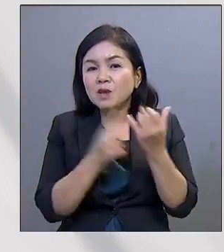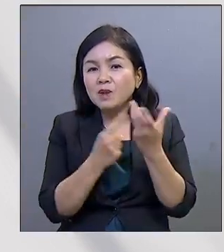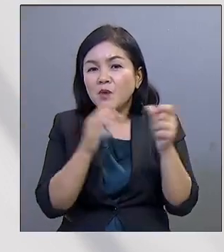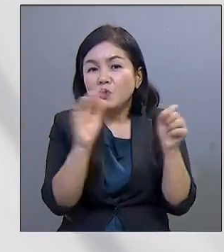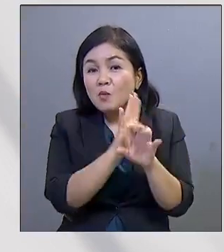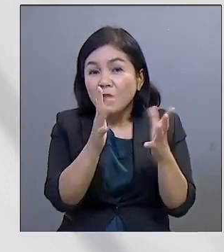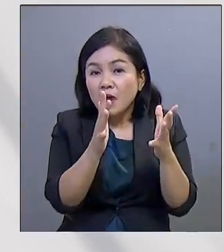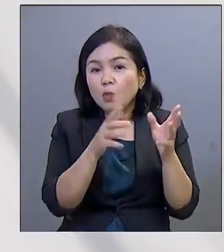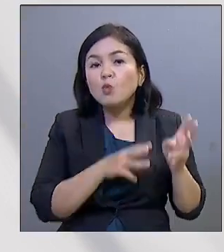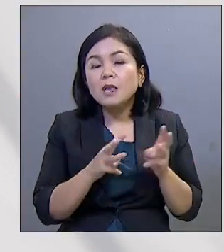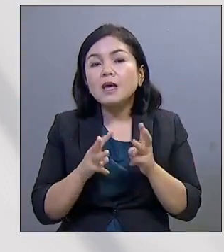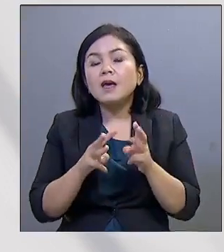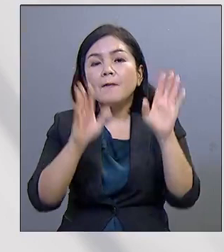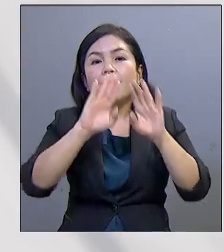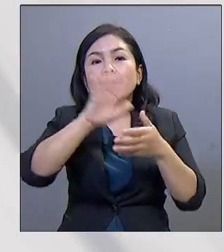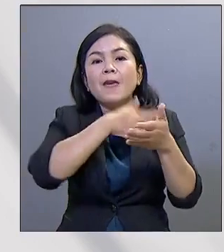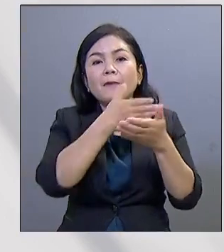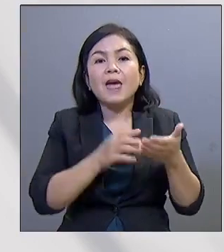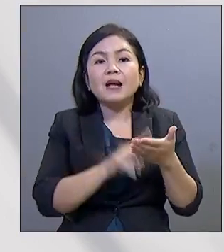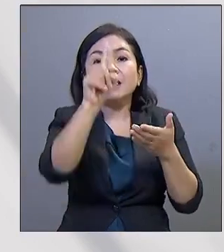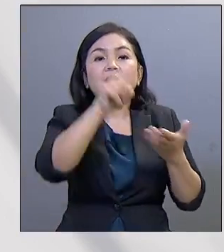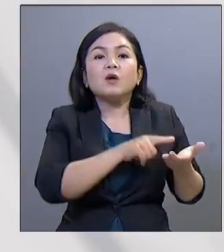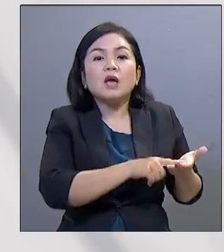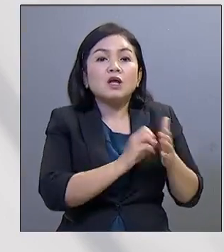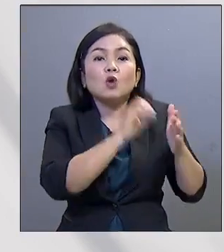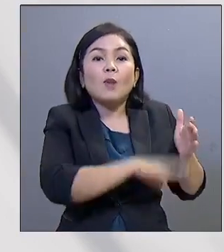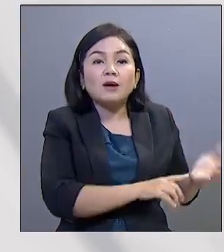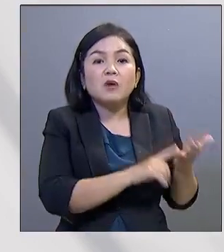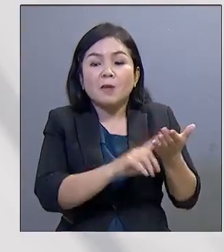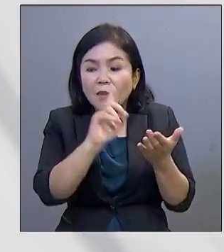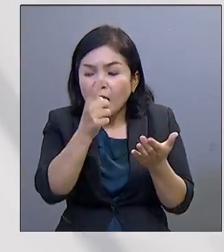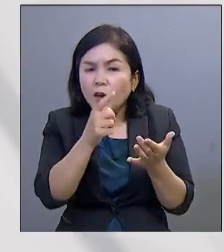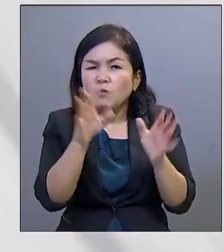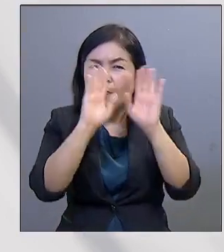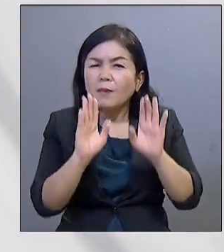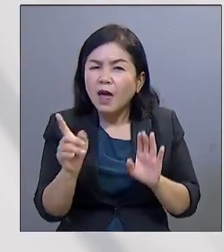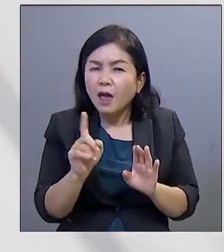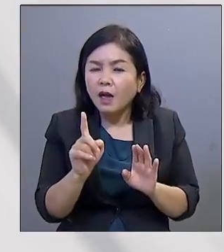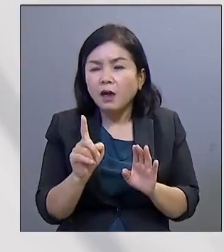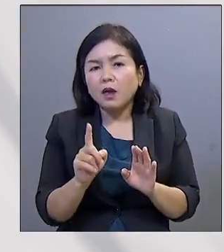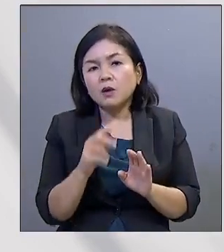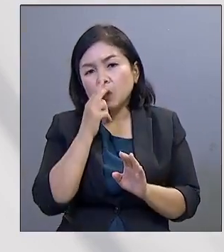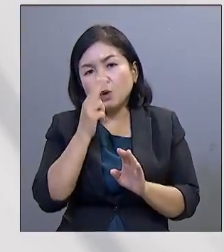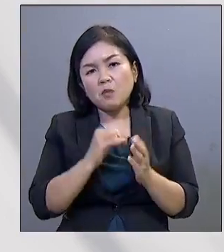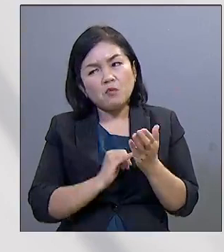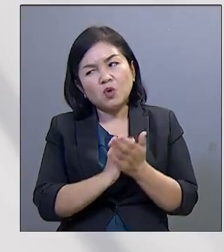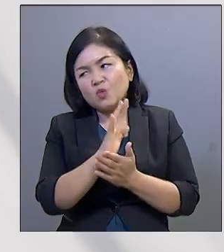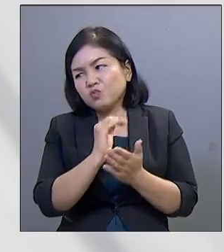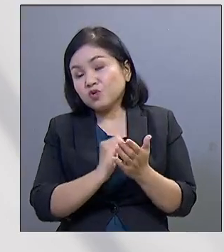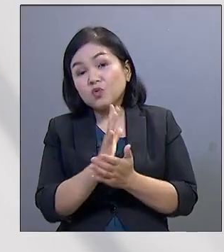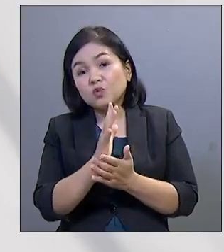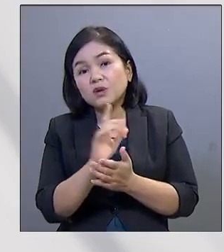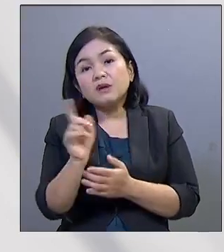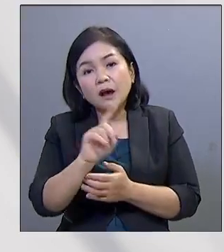้องกลับไปใช้ร่างทหนึที่มัตกไปก่อนหนานี้เนี่ยมันเป็นการกระทำที่มัถกต้องมันควรหรอไม่นะคะ